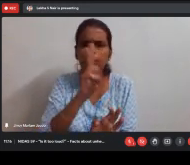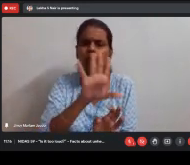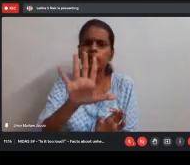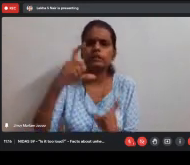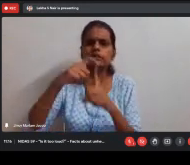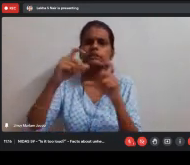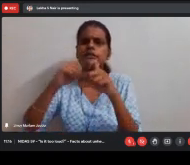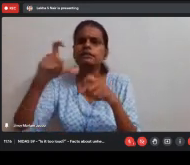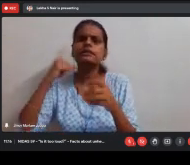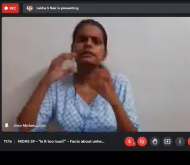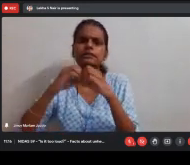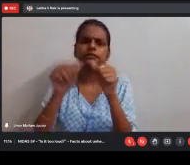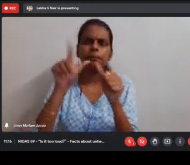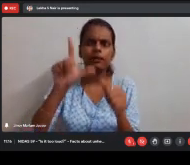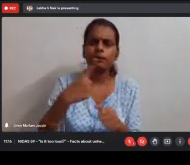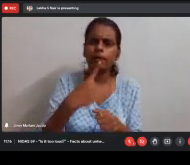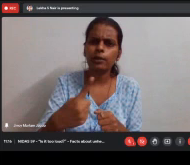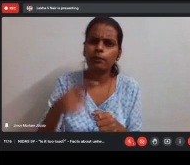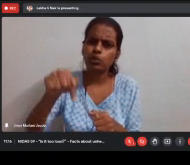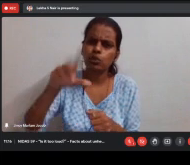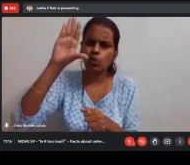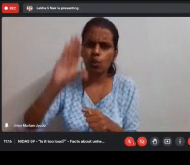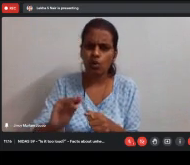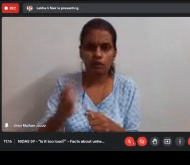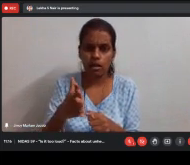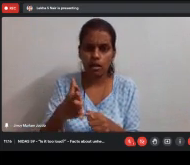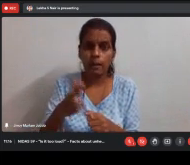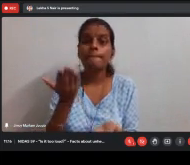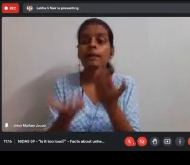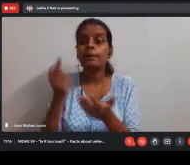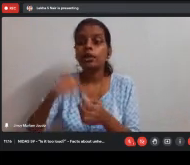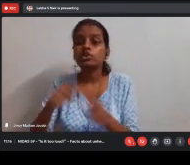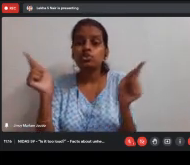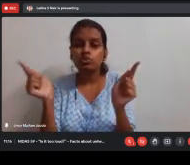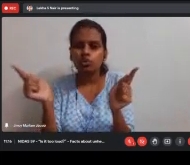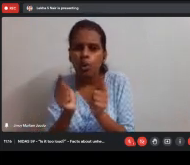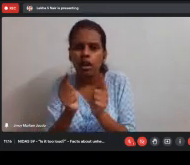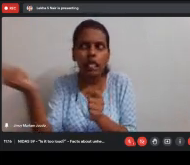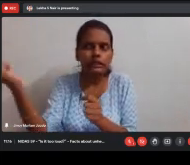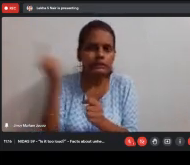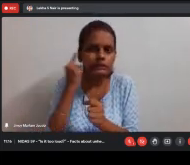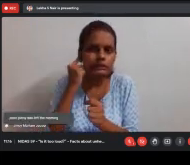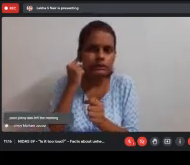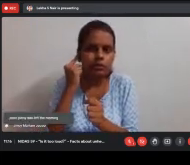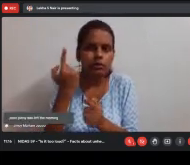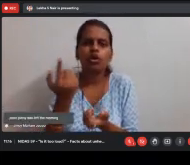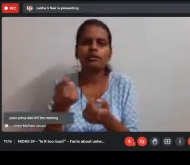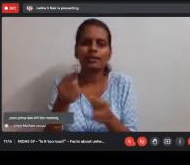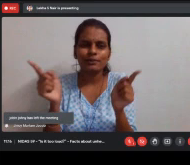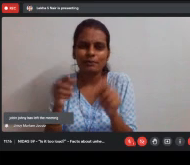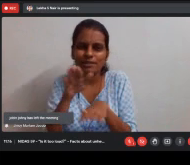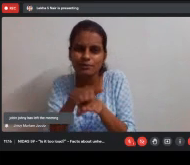നമുക്ക് ബുദ്ധിമുട്ടുണ്ടാക്കുന്ന തരത്തിലുള്ള ഒരു കേൾവിക്കുറവിലാണ് എന്ന് പറയും. സോ നേരിയ തോതിൽ 35 dB